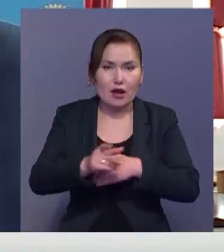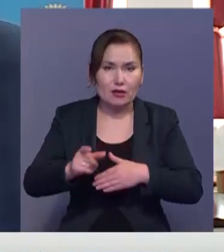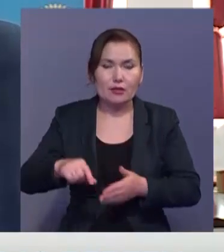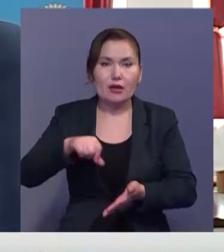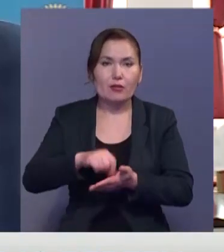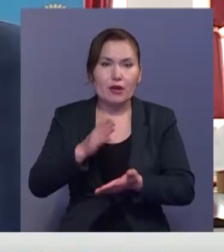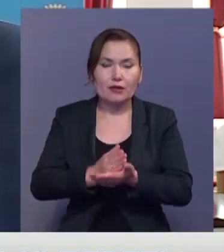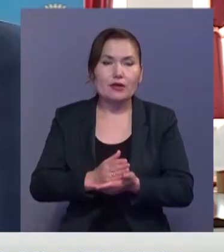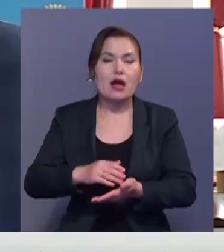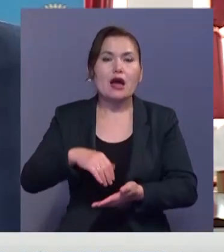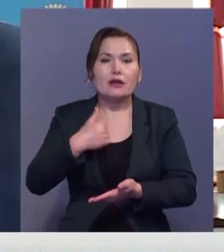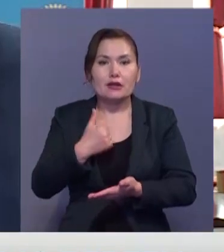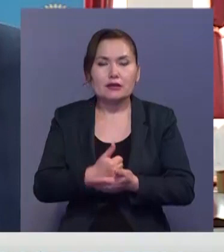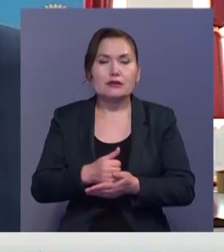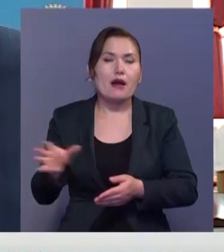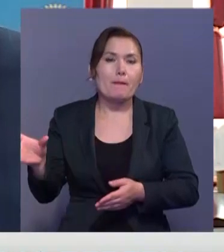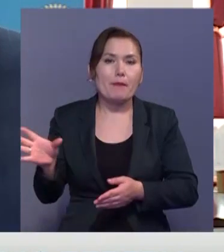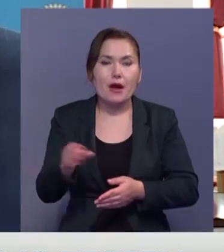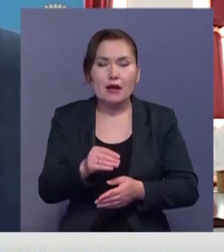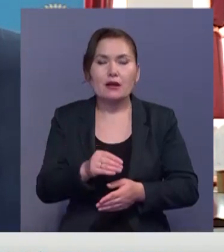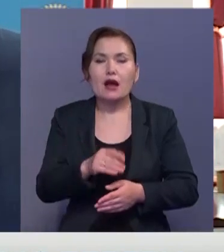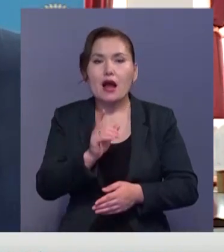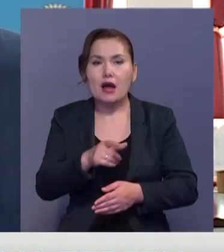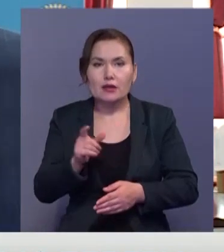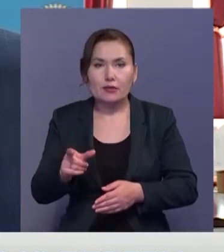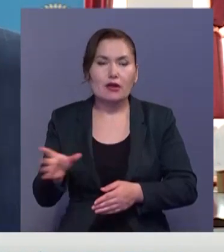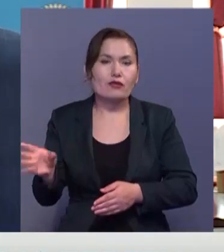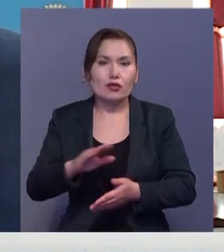атыр. Негізі барлық үміткерлерге бірдей жағдай жасалынған.